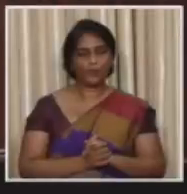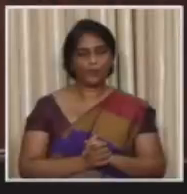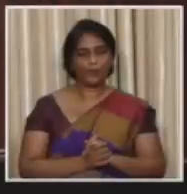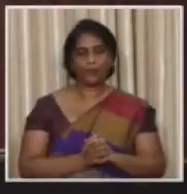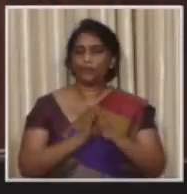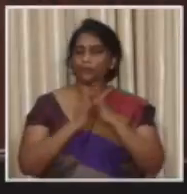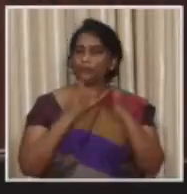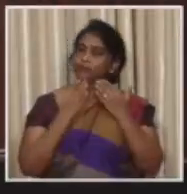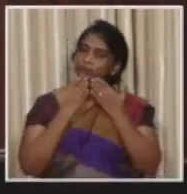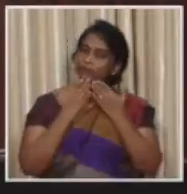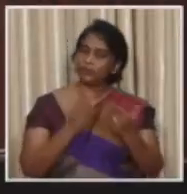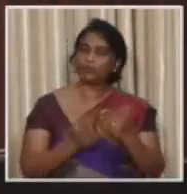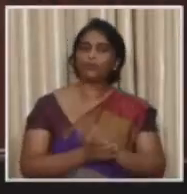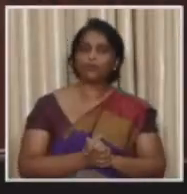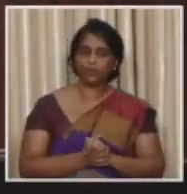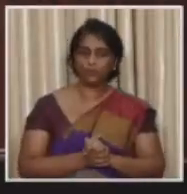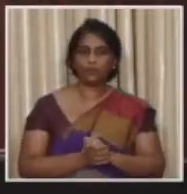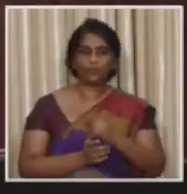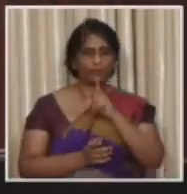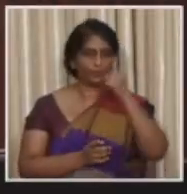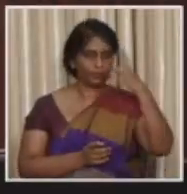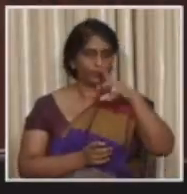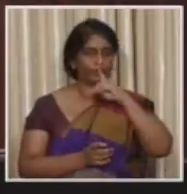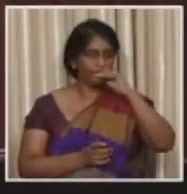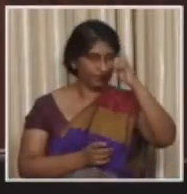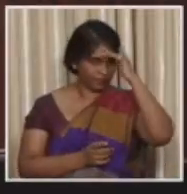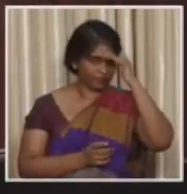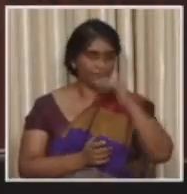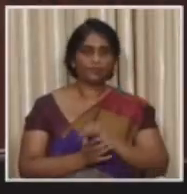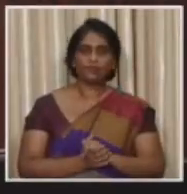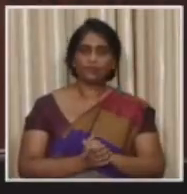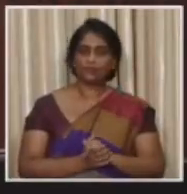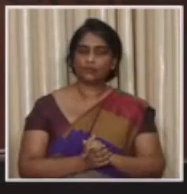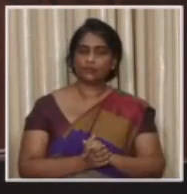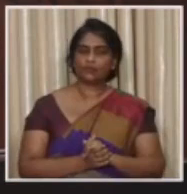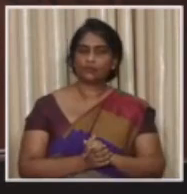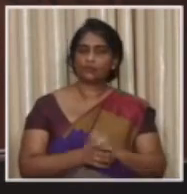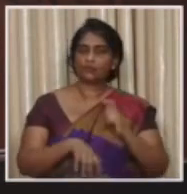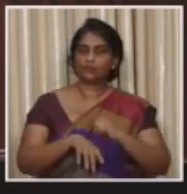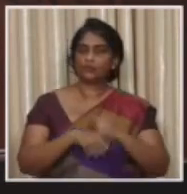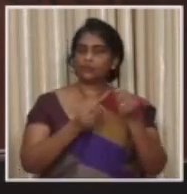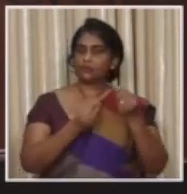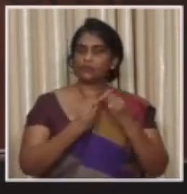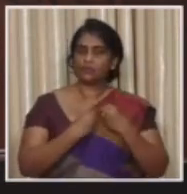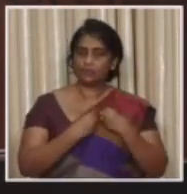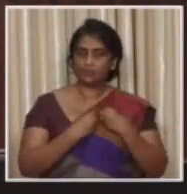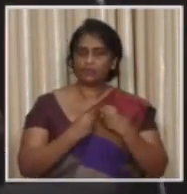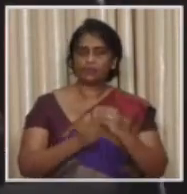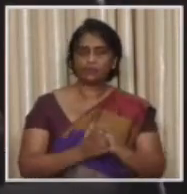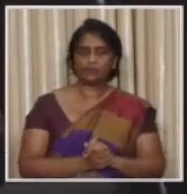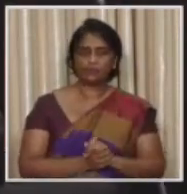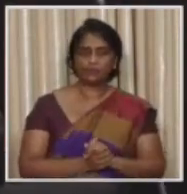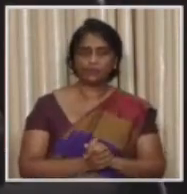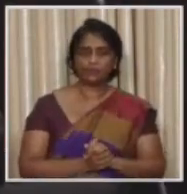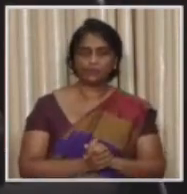තුමාන්ට සූතිවන්තයෙනවා ෘජු කතානායකතුමනි අවස්සා ලබාදීප සම්බන්ධව අද විශේෂයෙන්ම